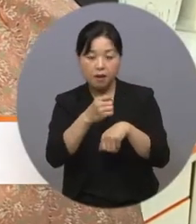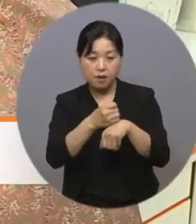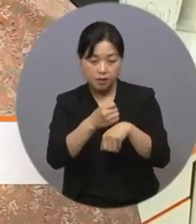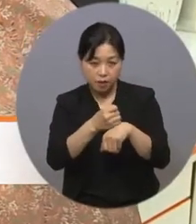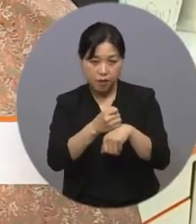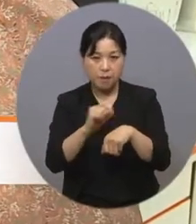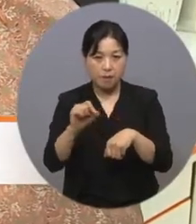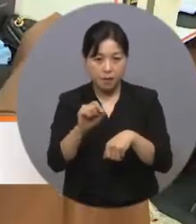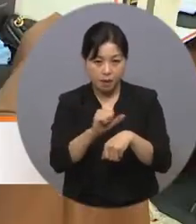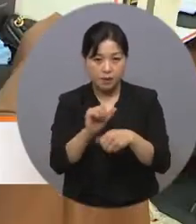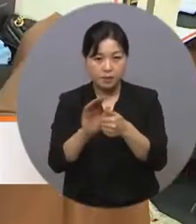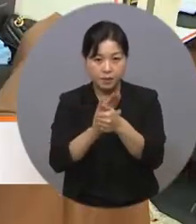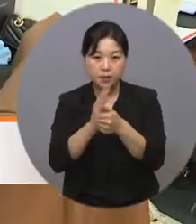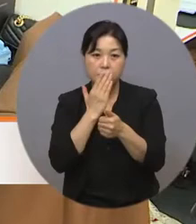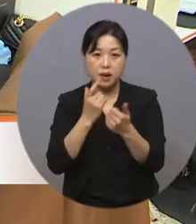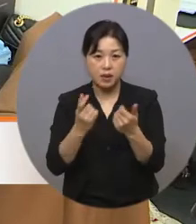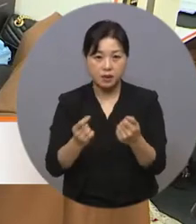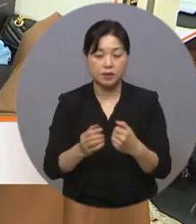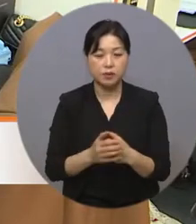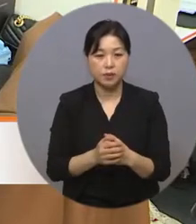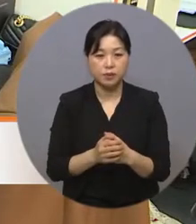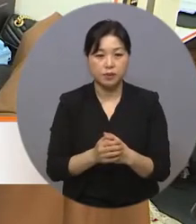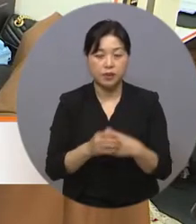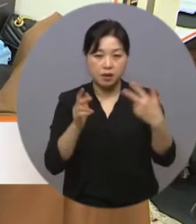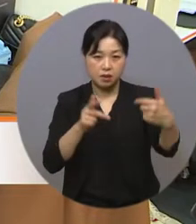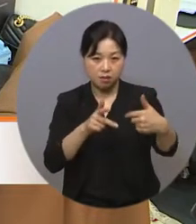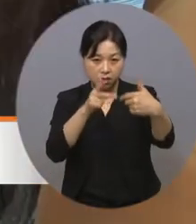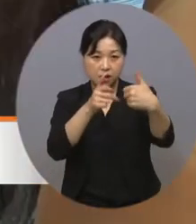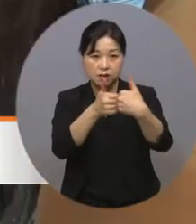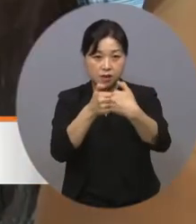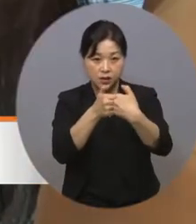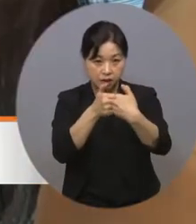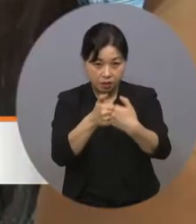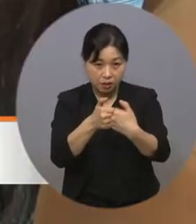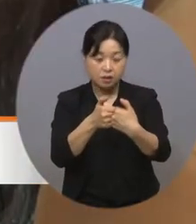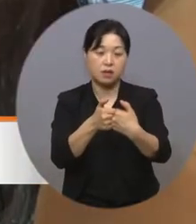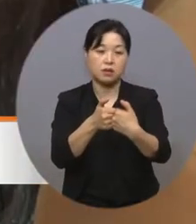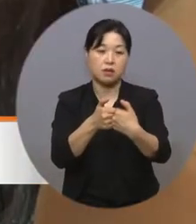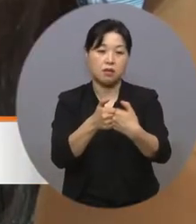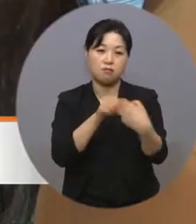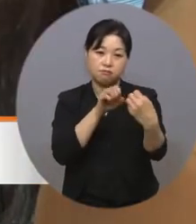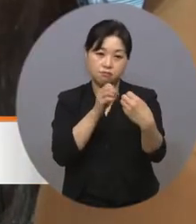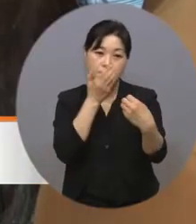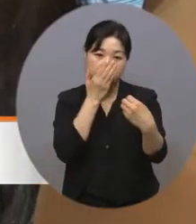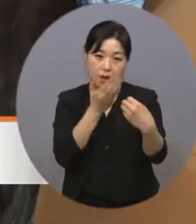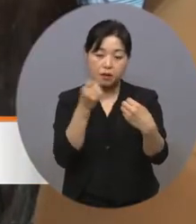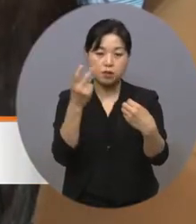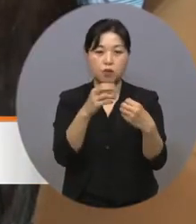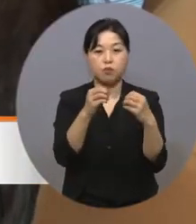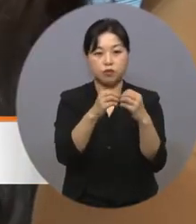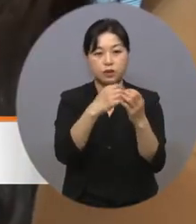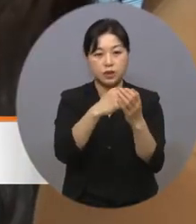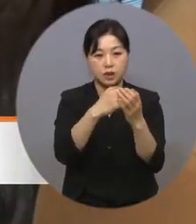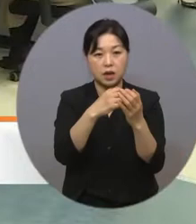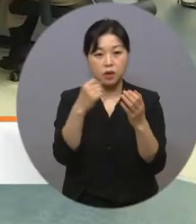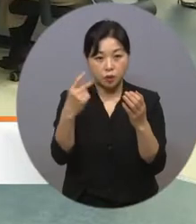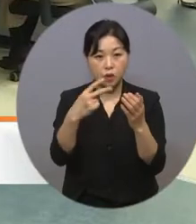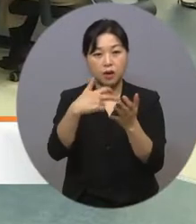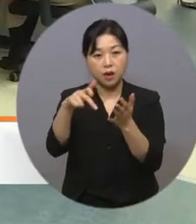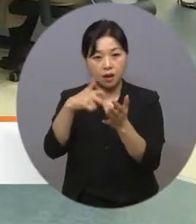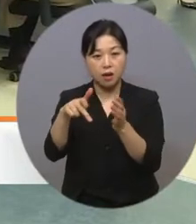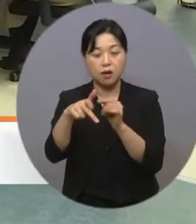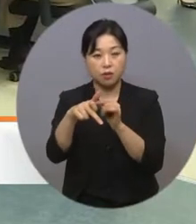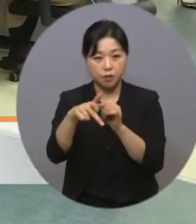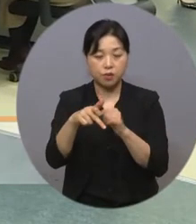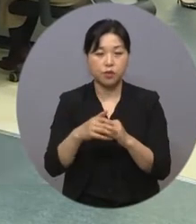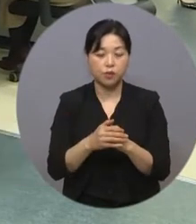서비스가 제공되며 특히 쌍방향 영상 상담을 통해 민원 처리가 가능하고 문자와 카카오톡 등으로 민원